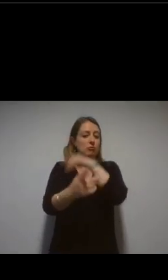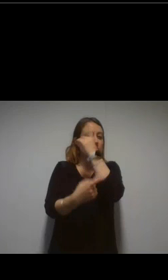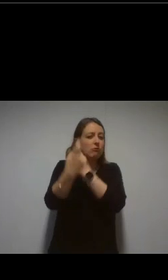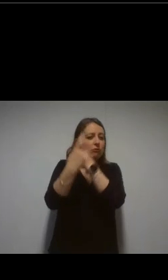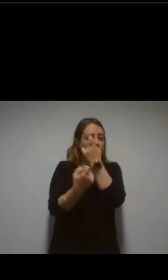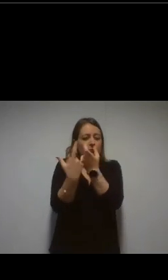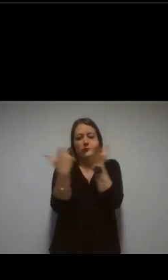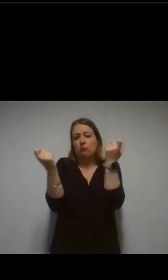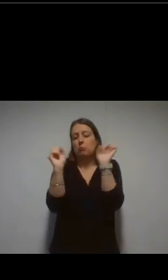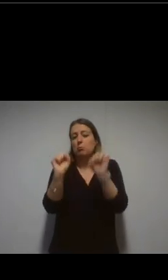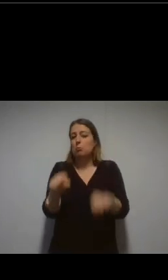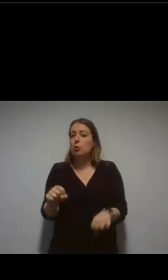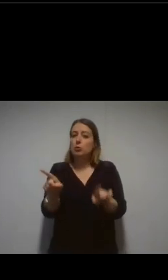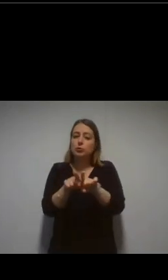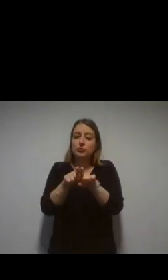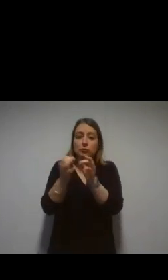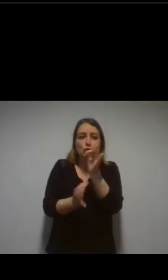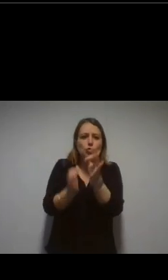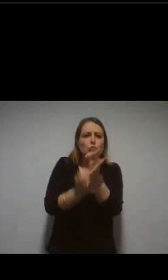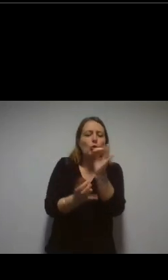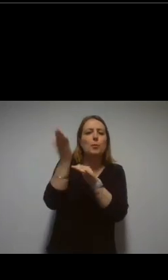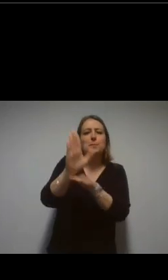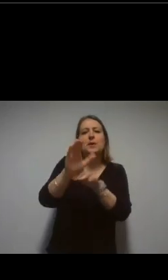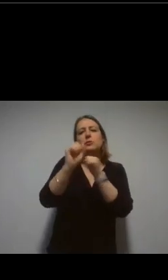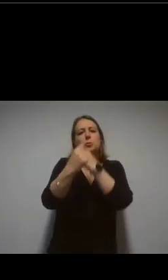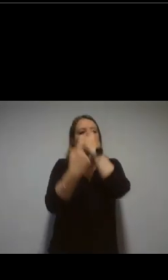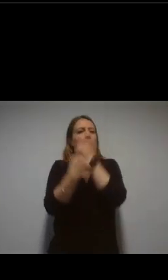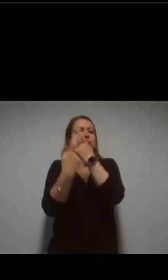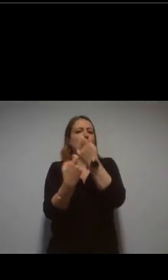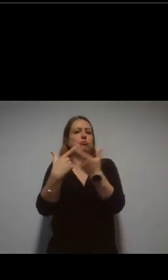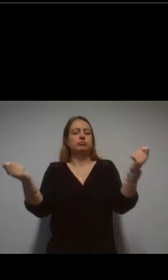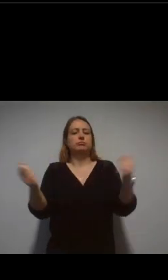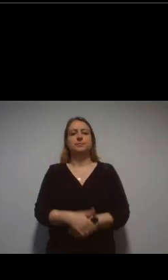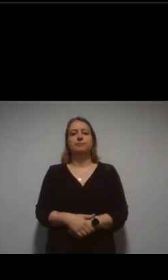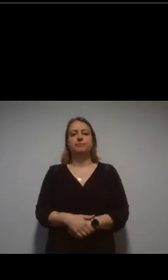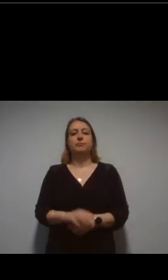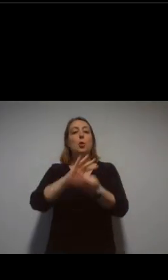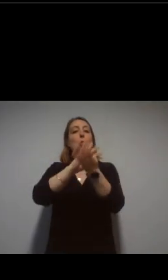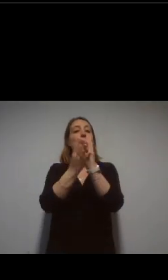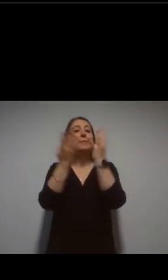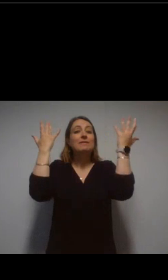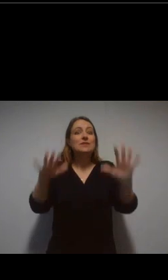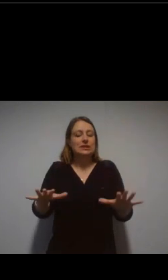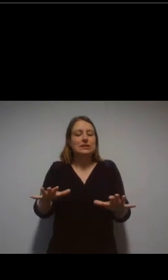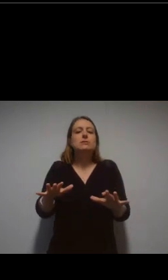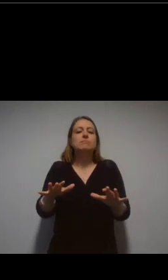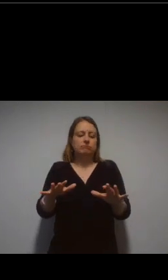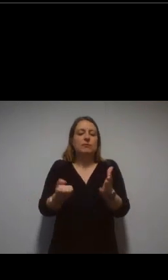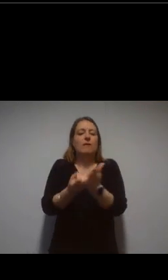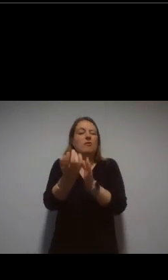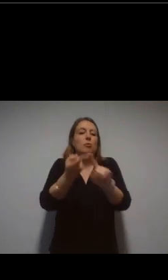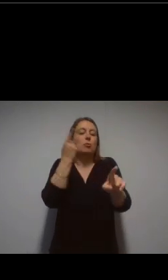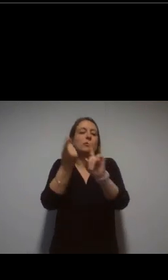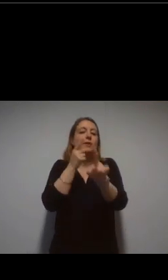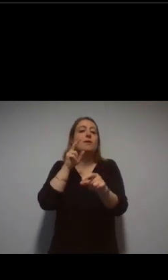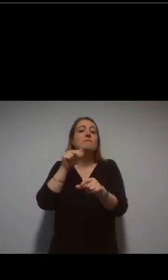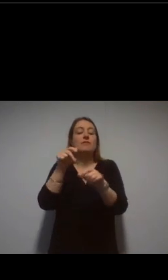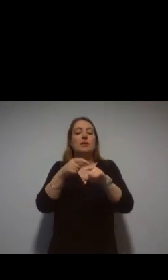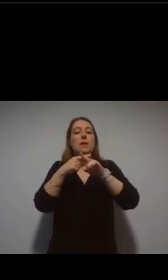différentes pistes de solutions qu'on va vous présenter. À la fin du webinaire, info très importante, on va vous partager un